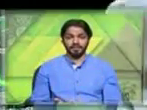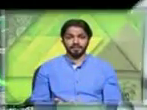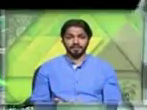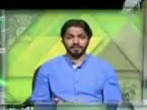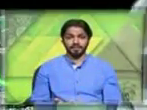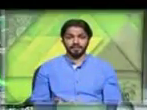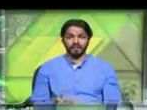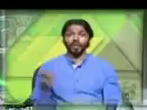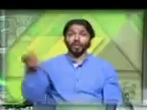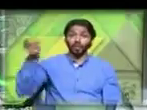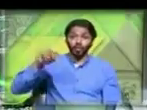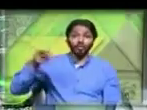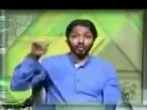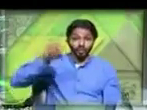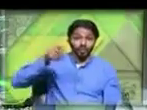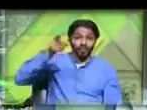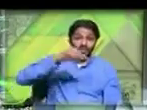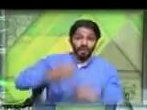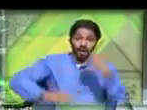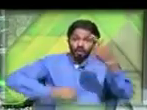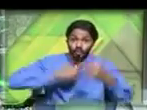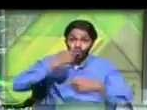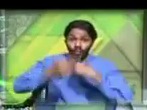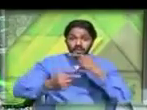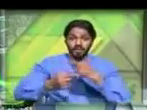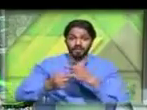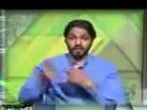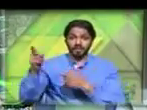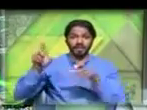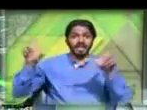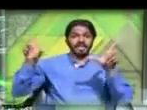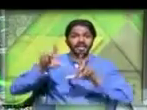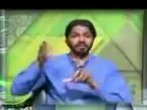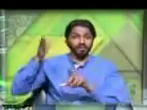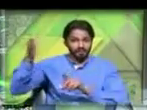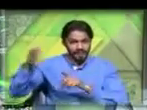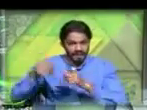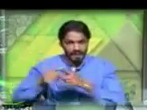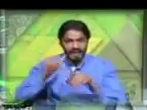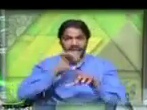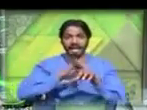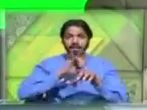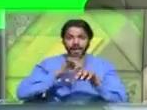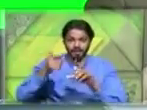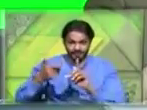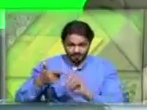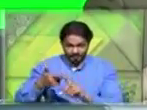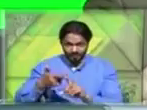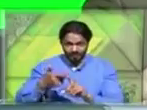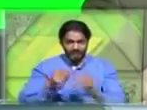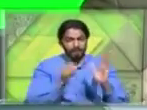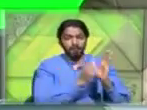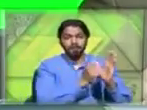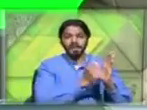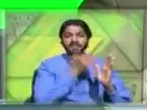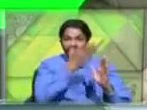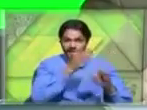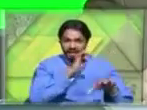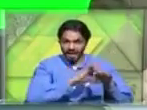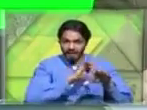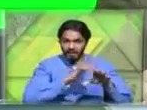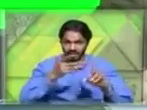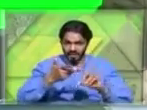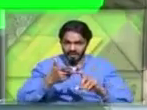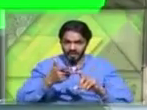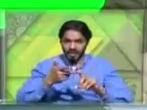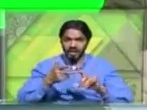أهل الإيمان من أيضا المؤمنين، نعم. فهذا هذه كبيرة ترتكب. إذا قل هذا يروج على مواقع التواصل